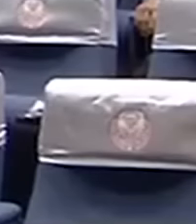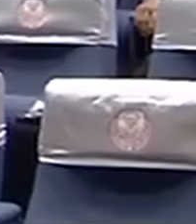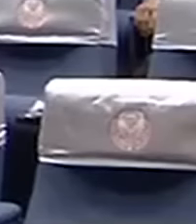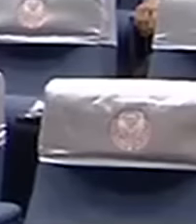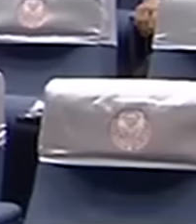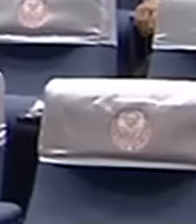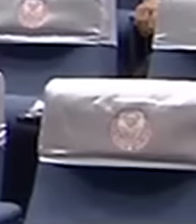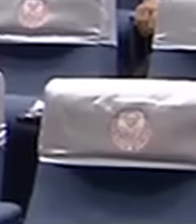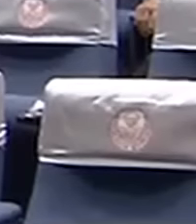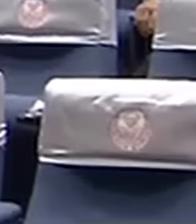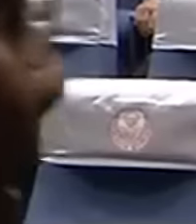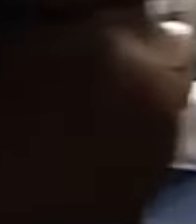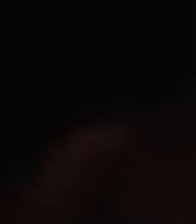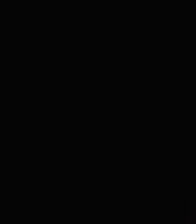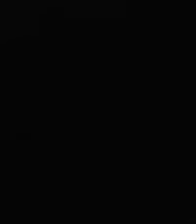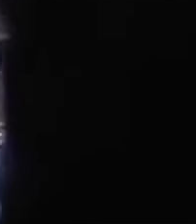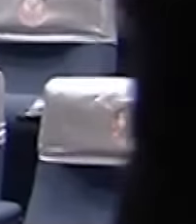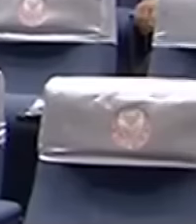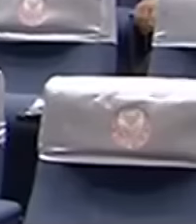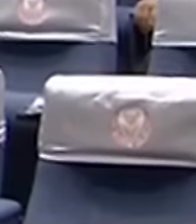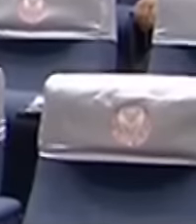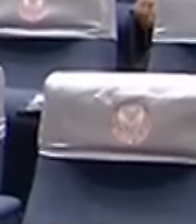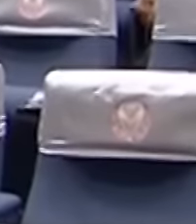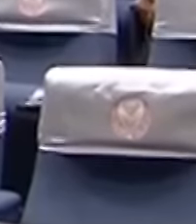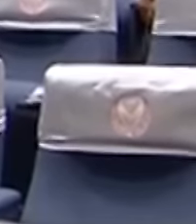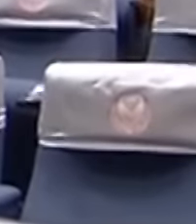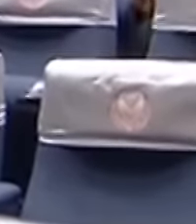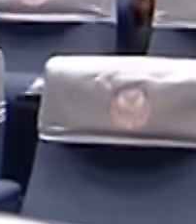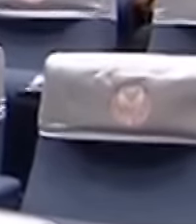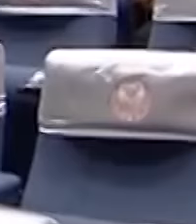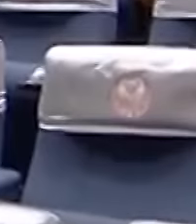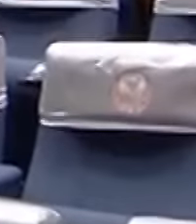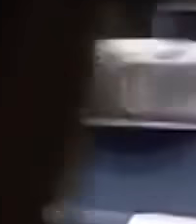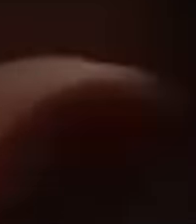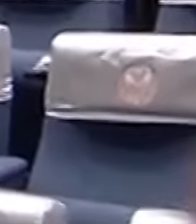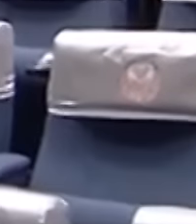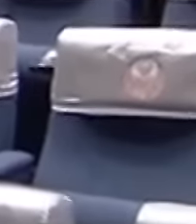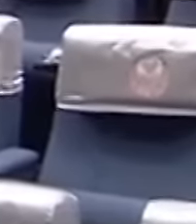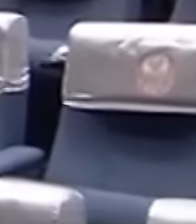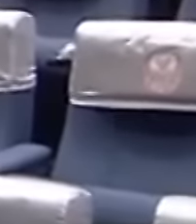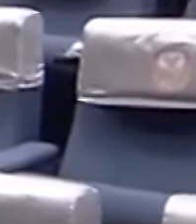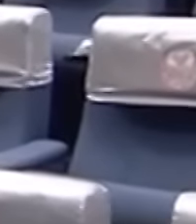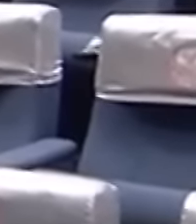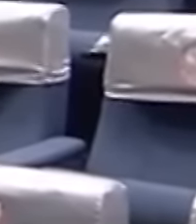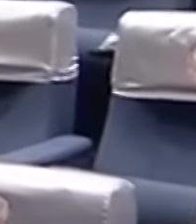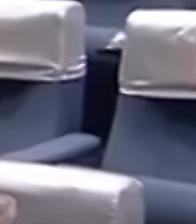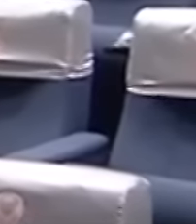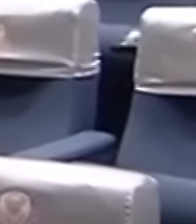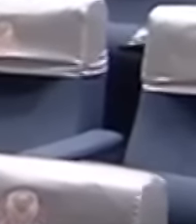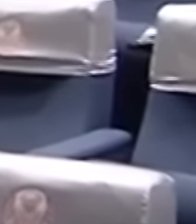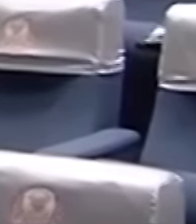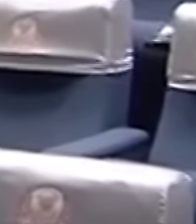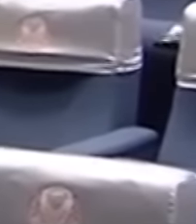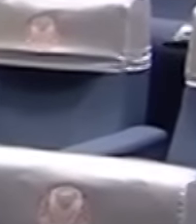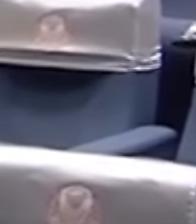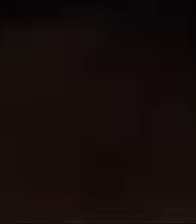ภิปรายแต่ว่ามีเหตุการณ์ประท้วงเกิดขึ้นค่อนข้างเยอะนะครับแล้วก็ท่านประธานในที่ประชุมคือท่านศาสตราจารย์พิเศษพรเพชรวิชิต